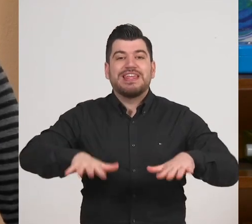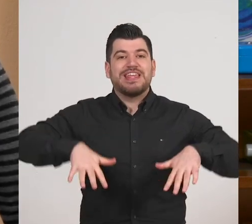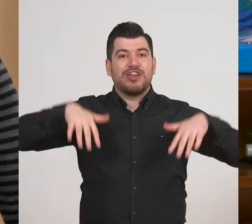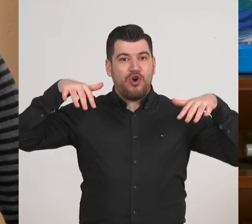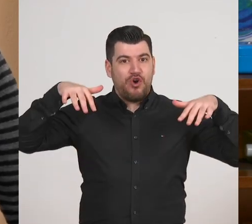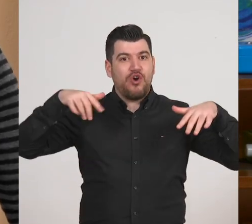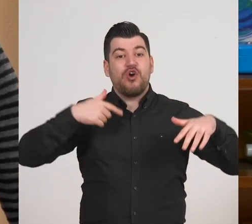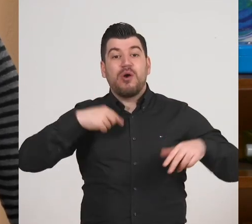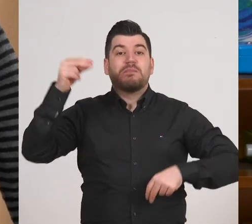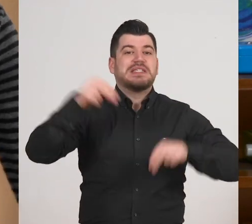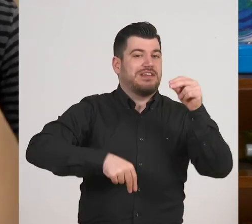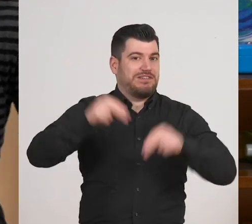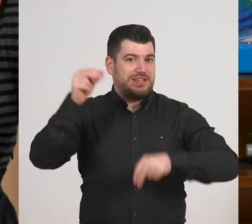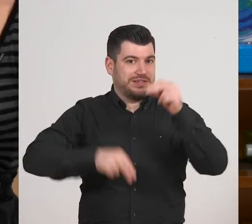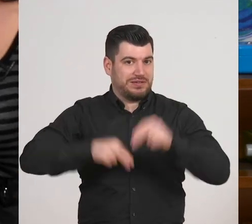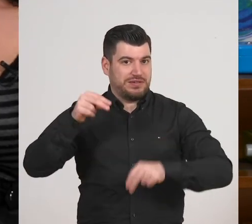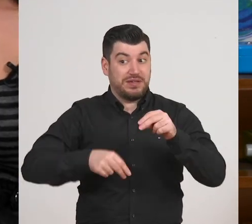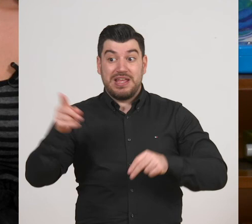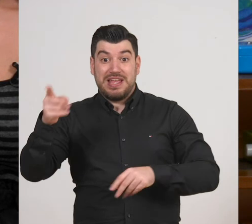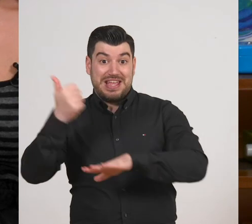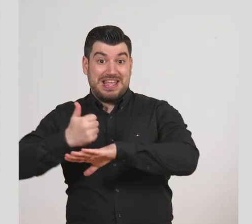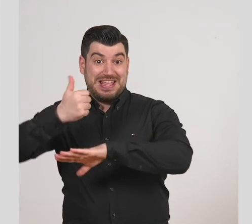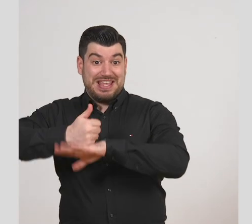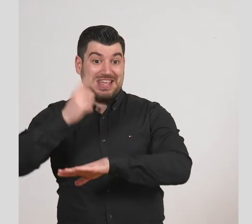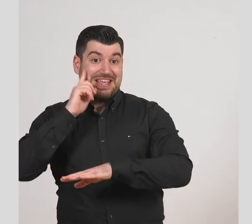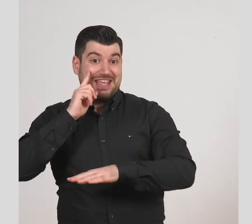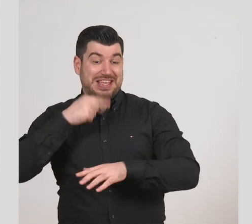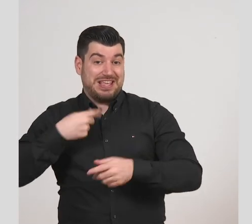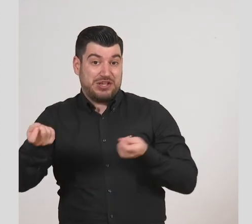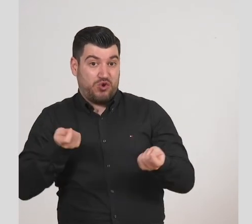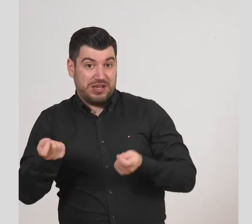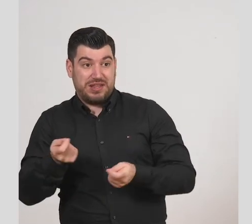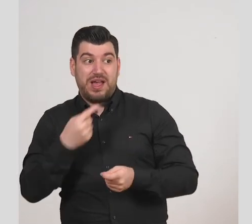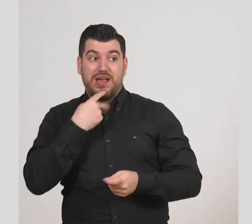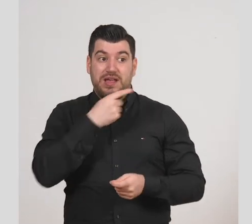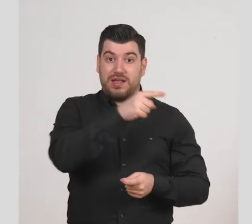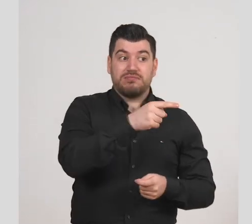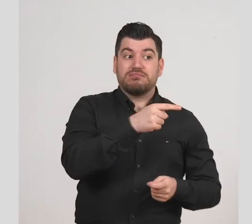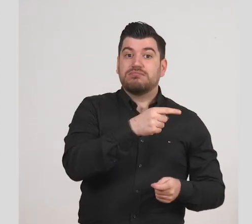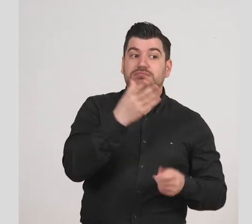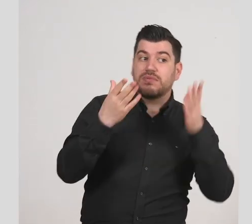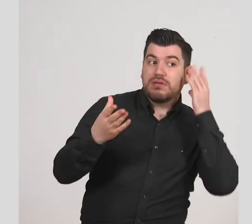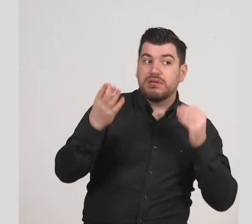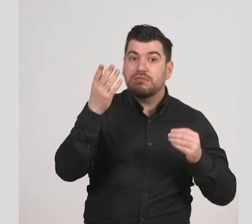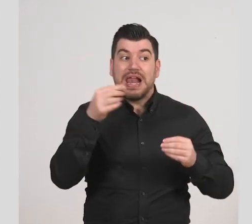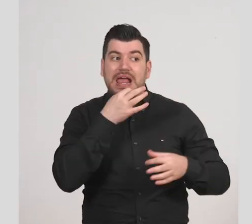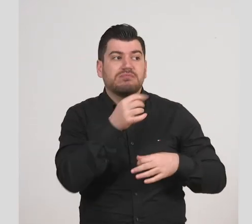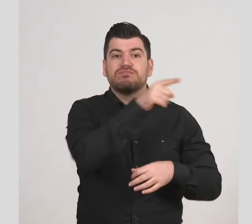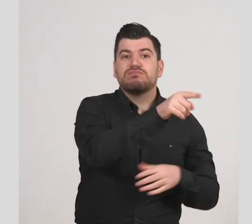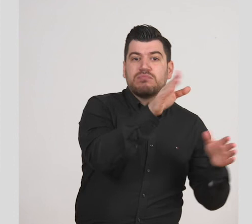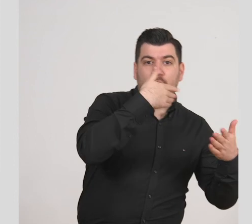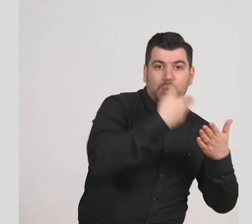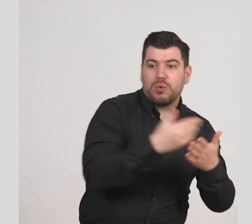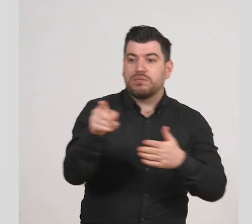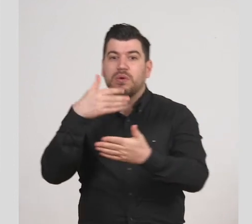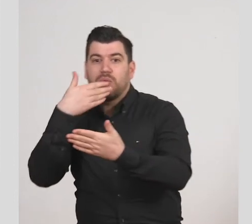η συντονίστρια, έρχεται η ομάδα υπέρ και η ομάδα κατά. Αν υποθέσουμε ότι έχουμε 100 άτομα